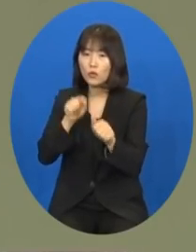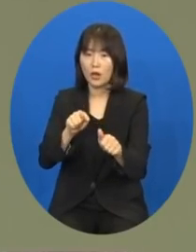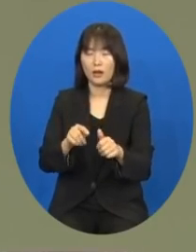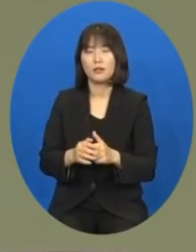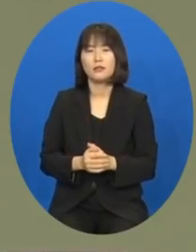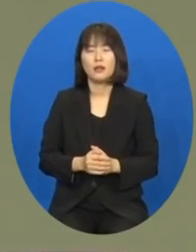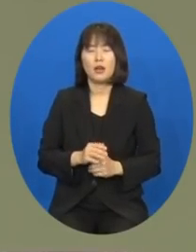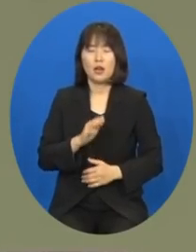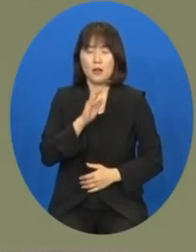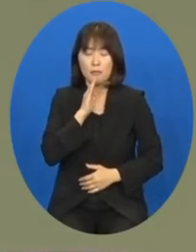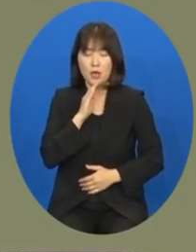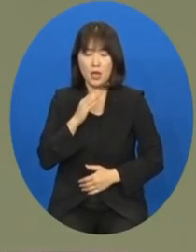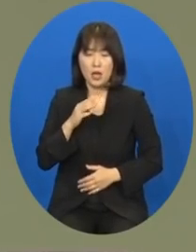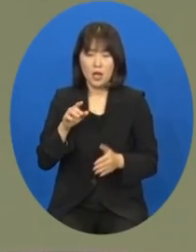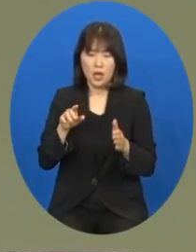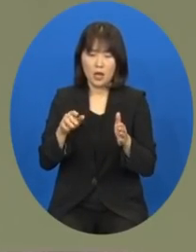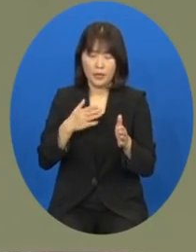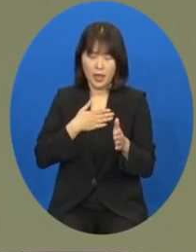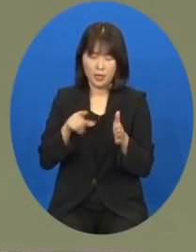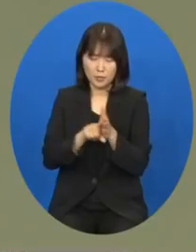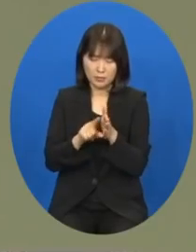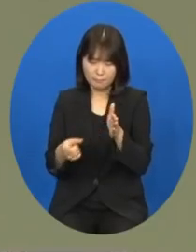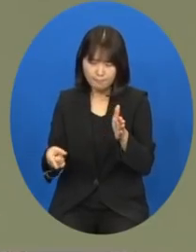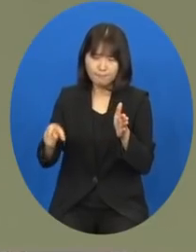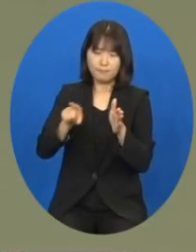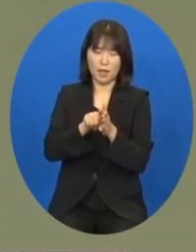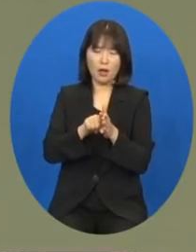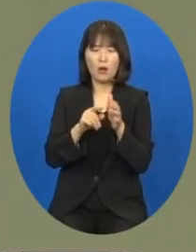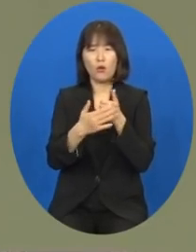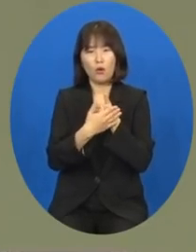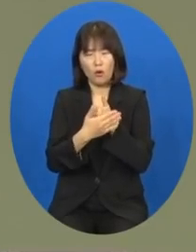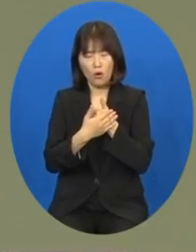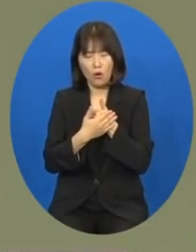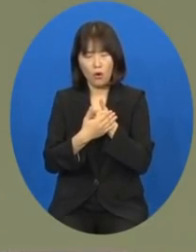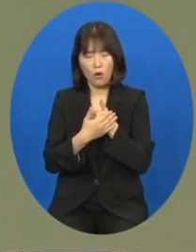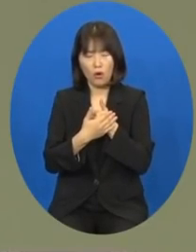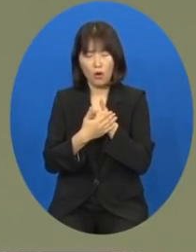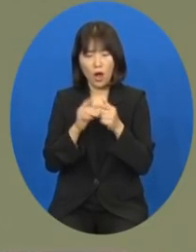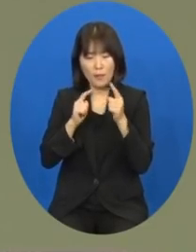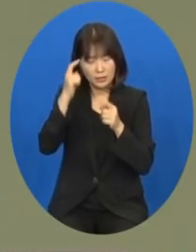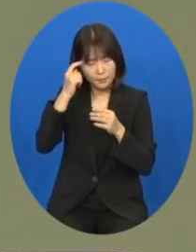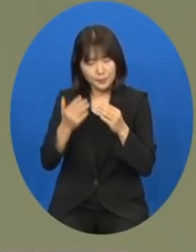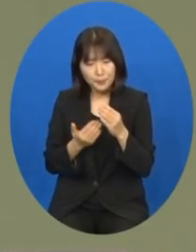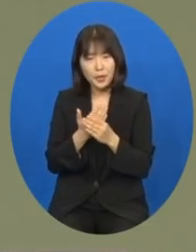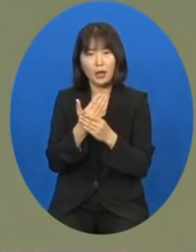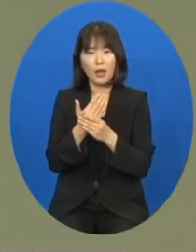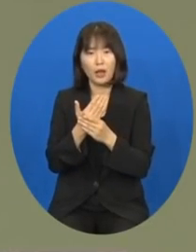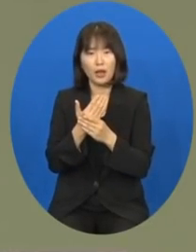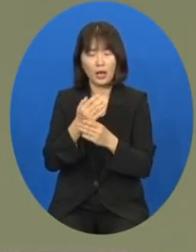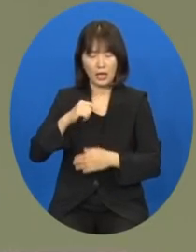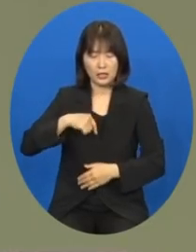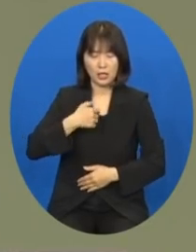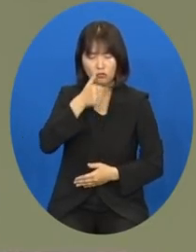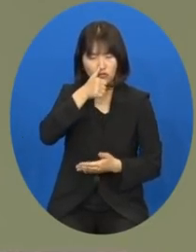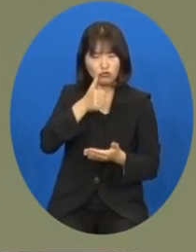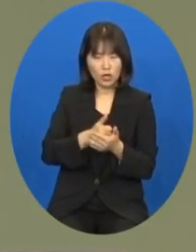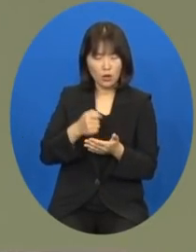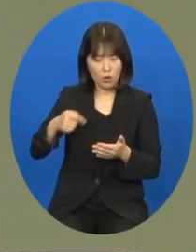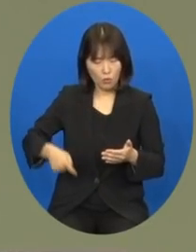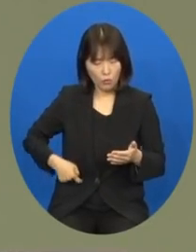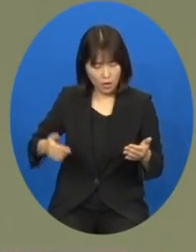하셨지 그것이 생각이 나면서 그 말씀이 생각이 나면서 결국에는 자신의 끝 죄를 회개하고